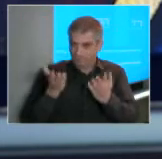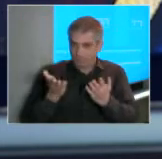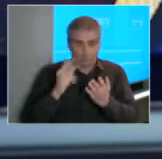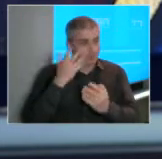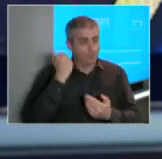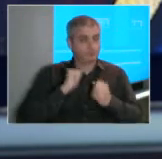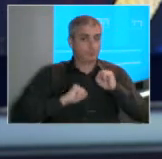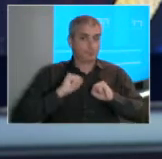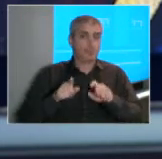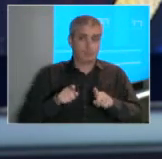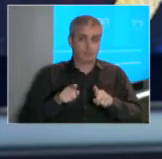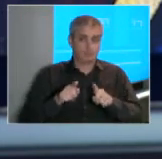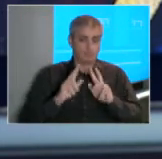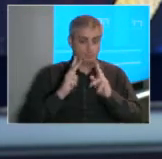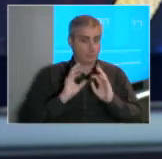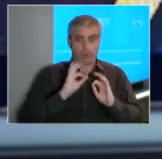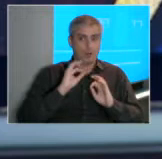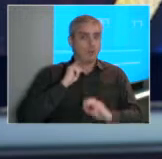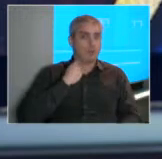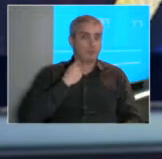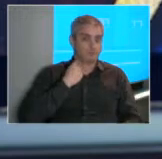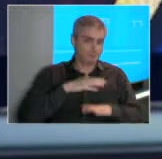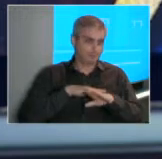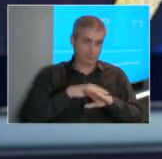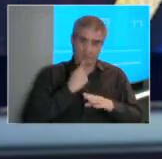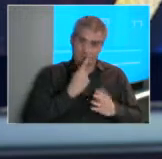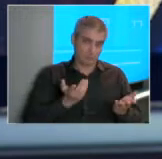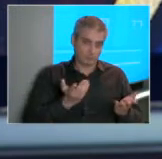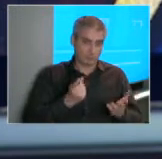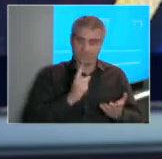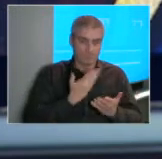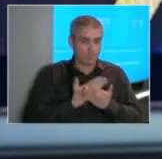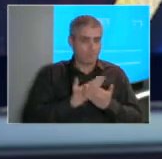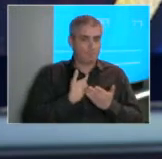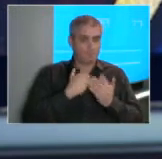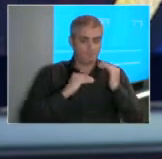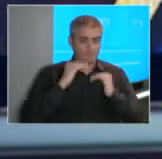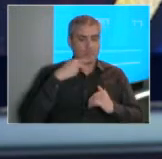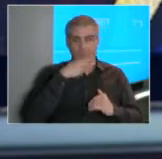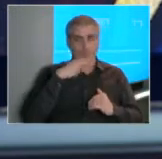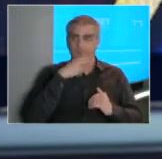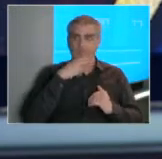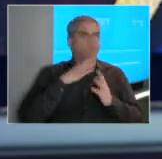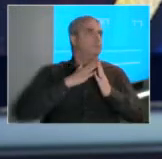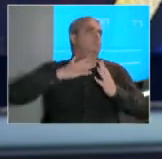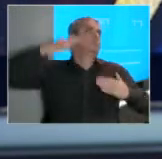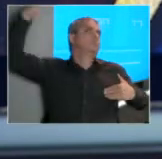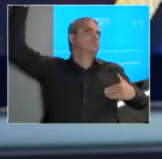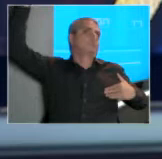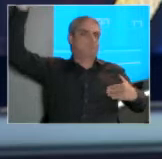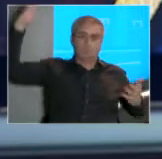אם הם היו מתנהלים בצורה לא חזירית וסליחה על הביטוי, ולא מוכיחים לנו שפערי התיווך הם